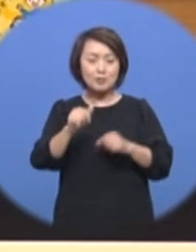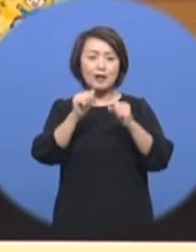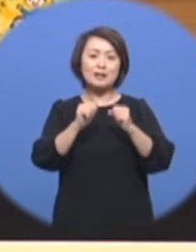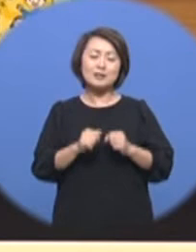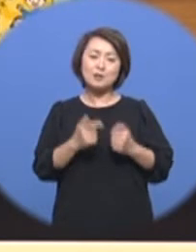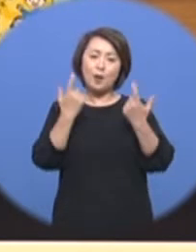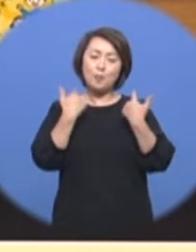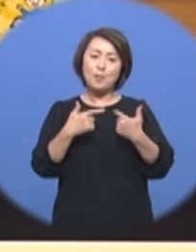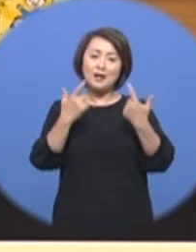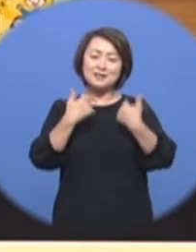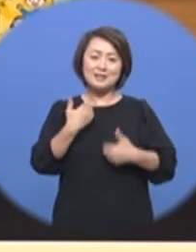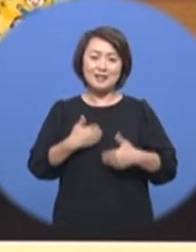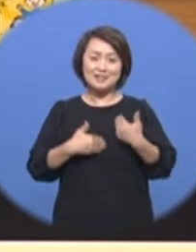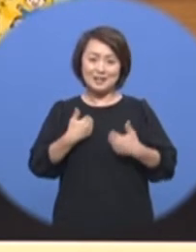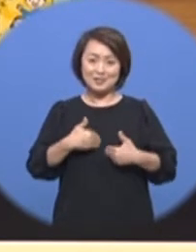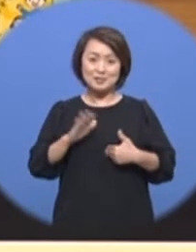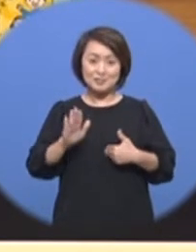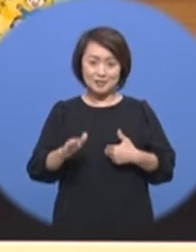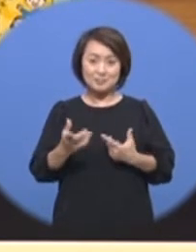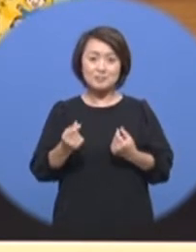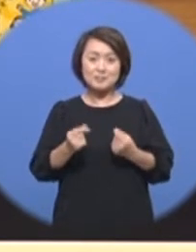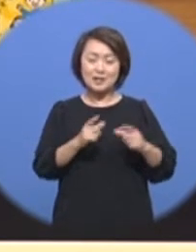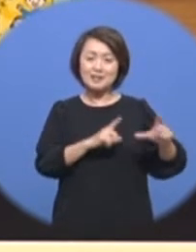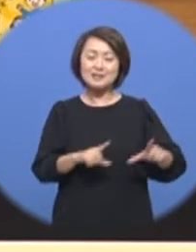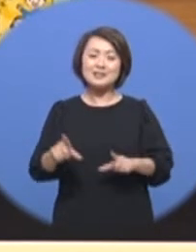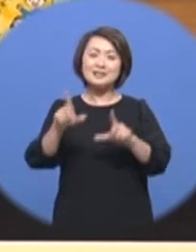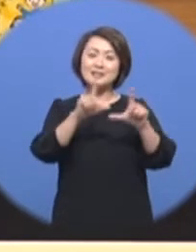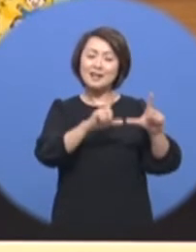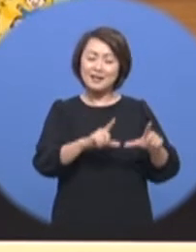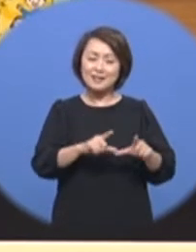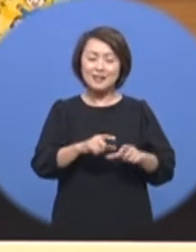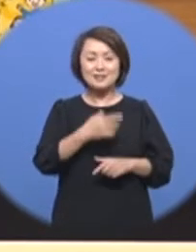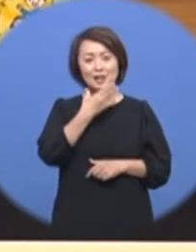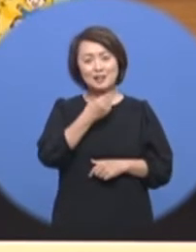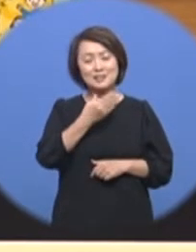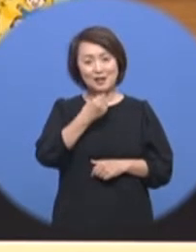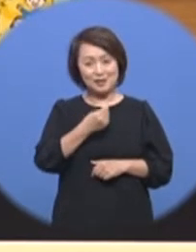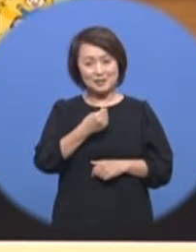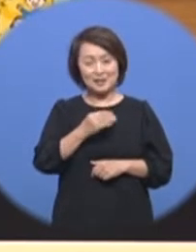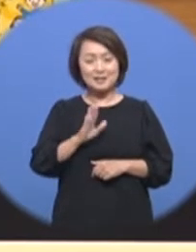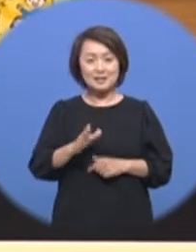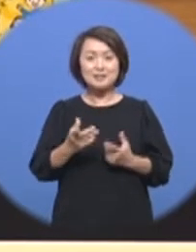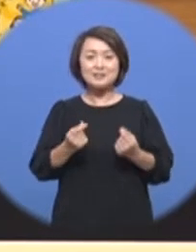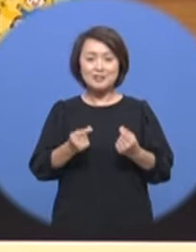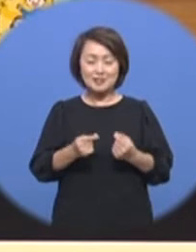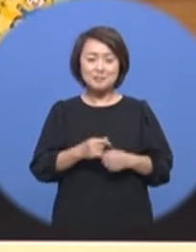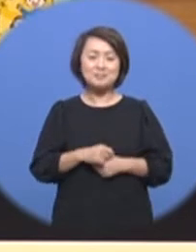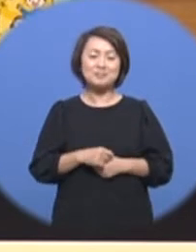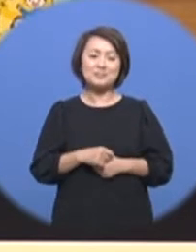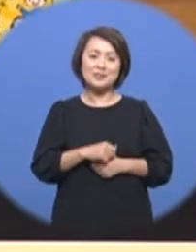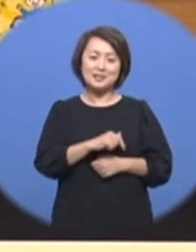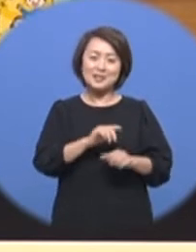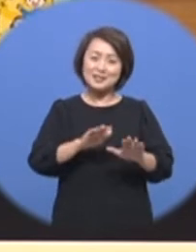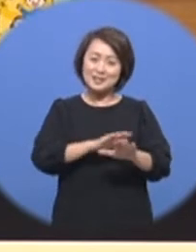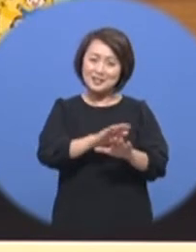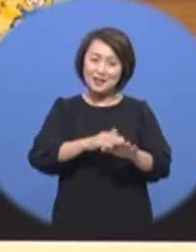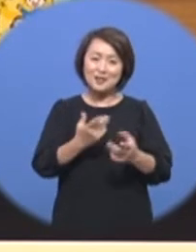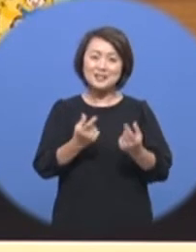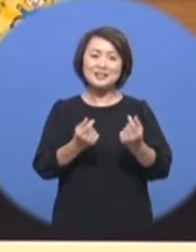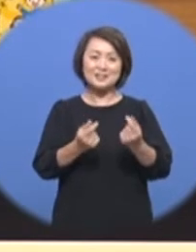日が楽しいですし、生活が豊かになります。何よりとても可愛いです